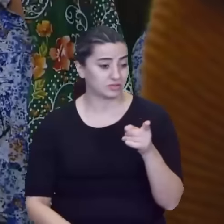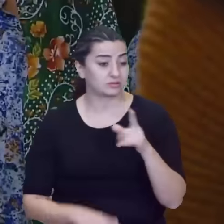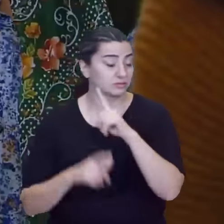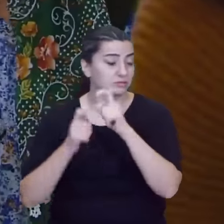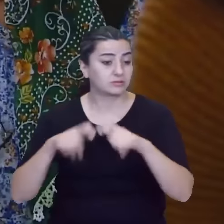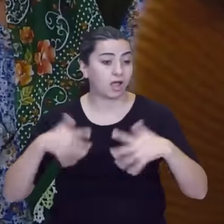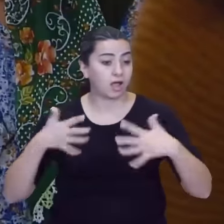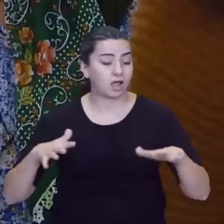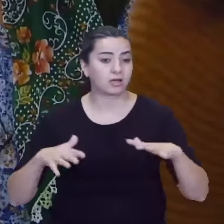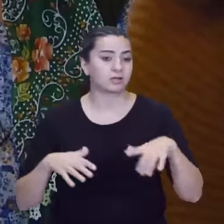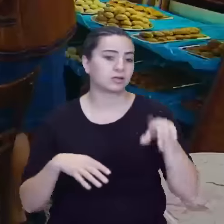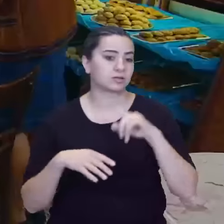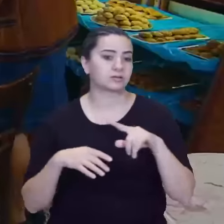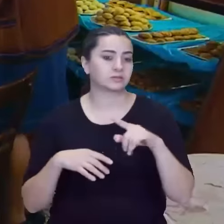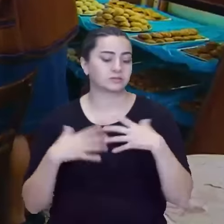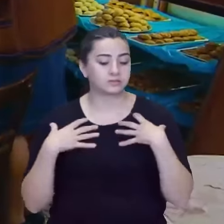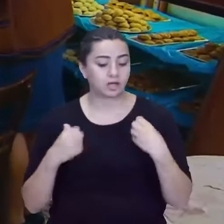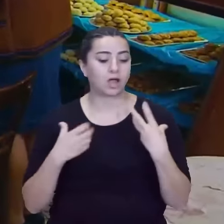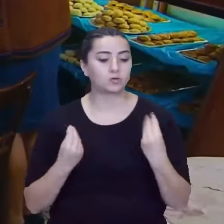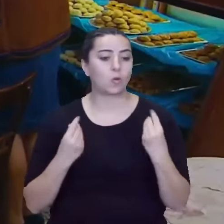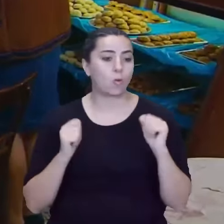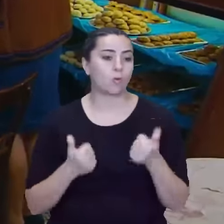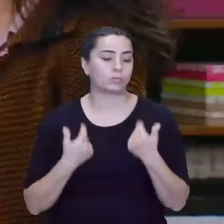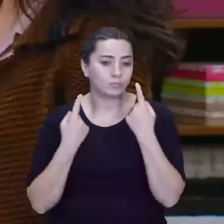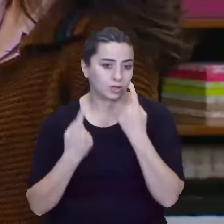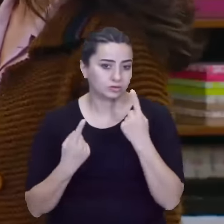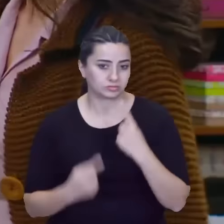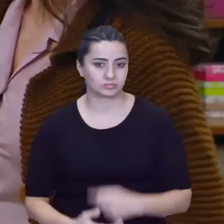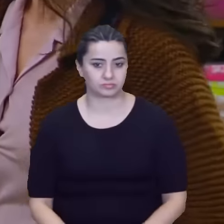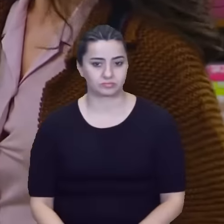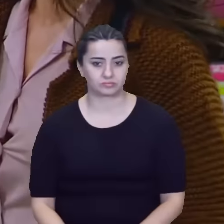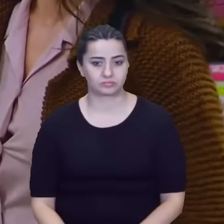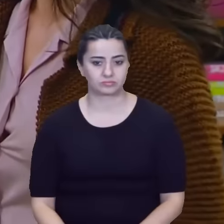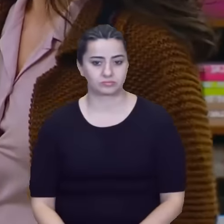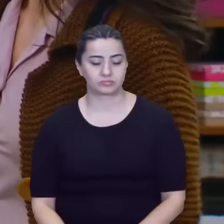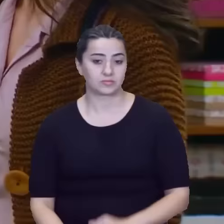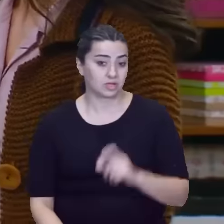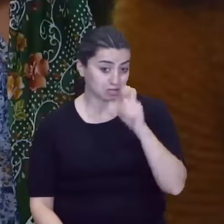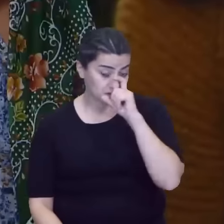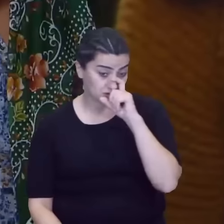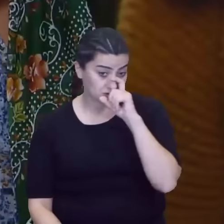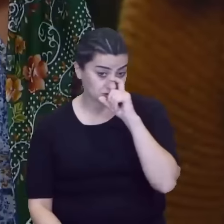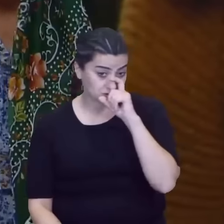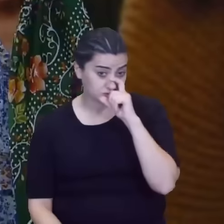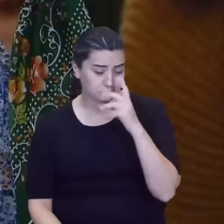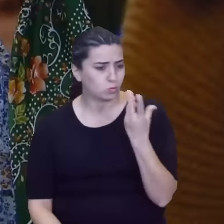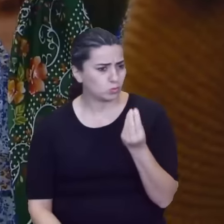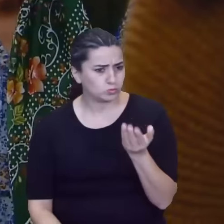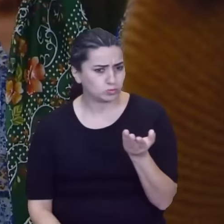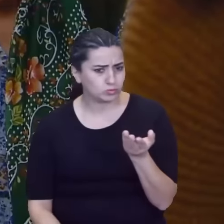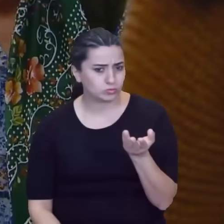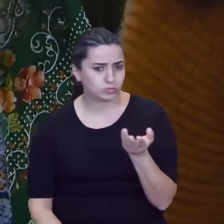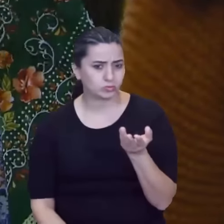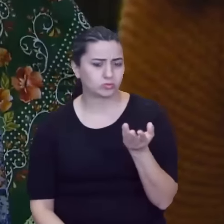Sarayda şeye Elizabeth'in böyle sağlığıyla böyle çok ilgileniyorlarmış yani. Ya. Öyle söylediler de kral da ne olmuş sana